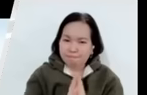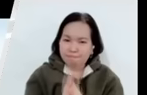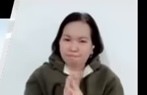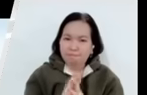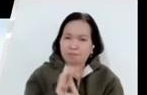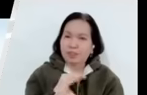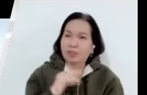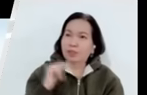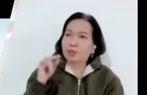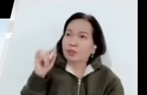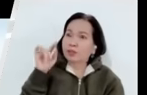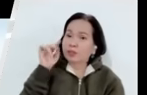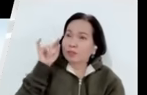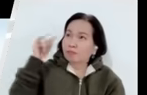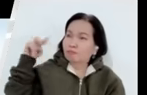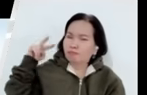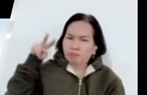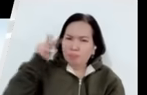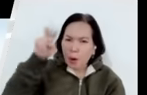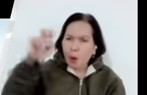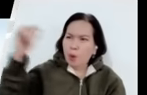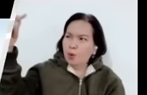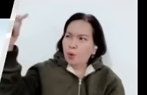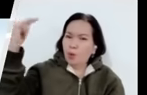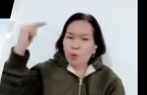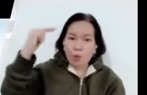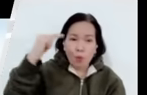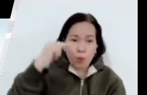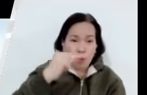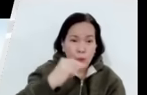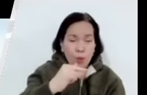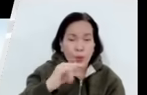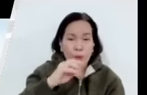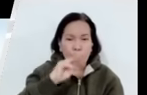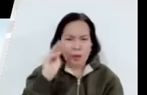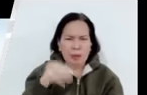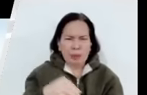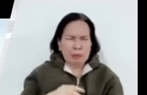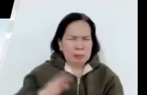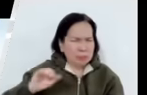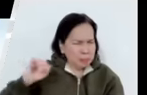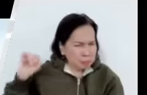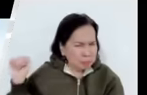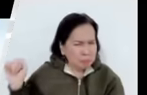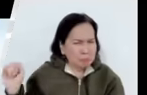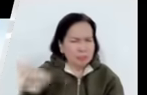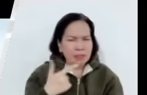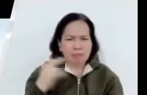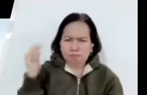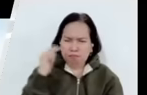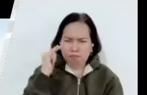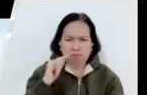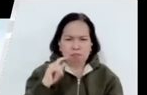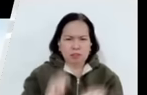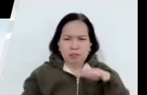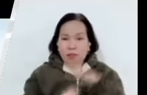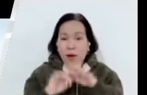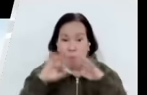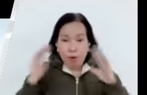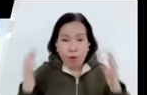Nang naispotan daw niya kamakailan na lumanding dito sa Metro Manila ang tinuturing na pinakamalaking passenger plane sa buong mundo.